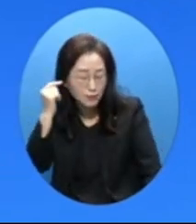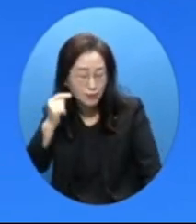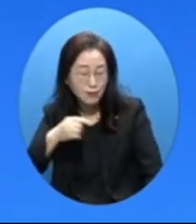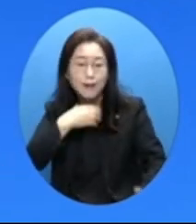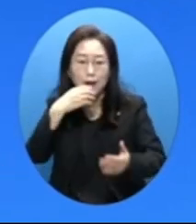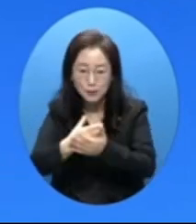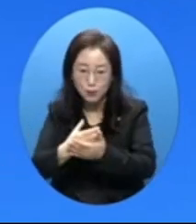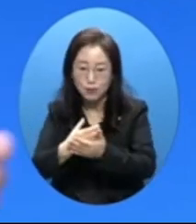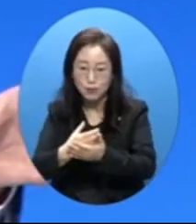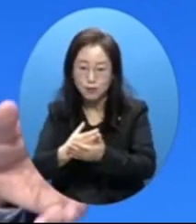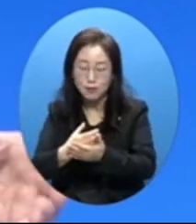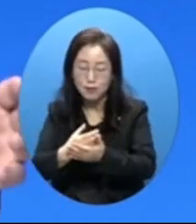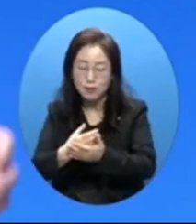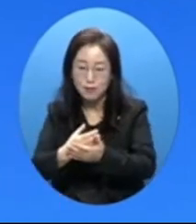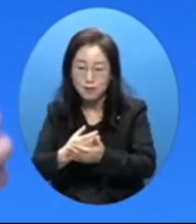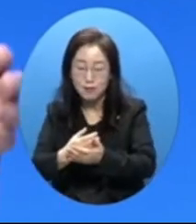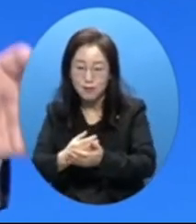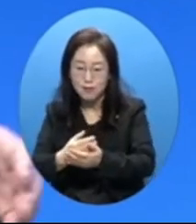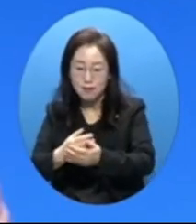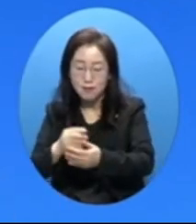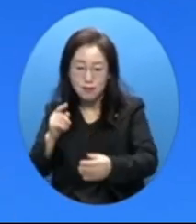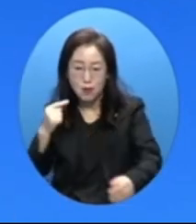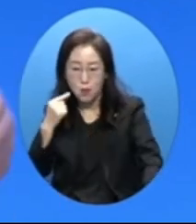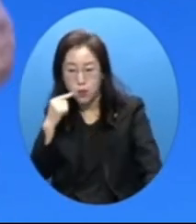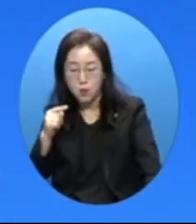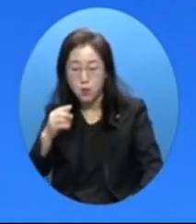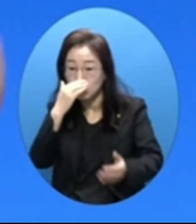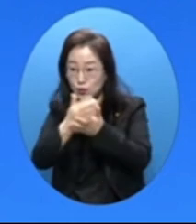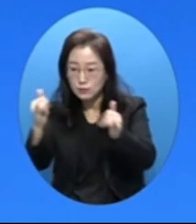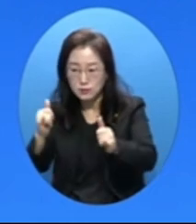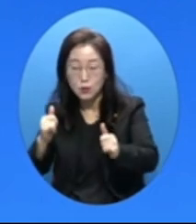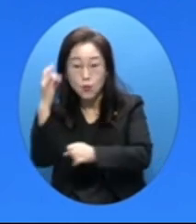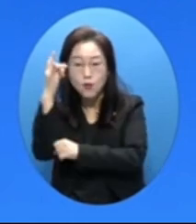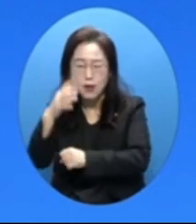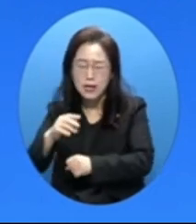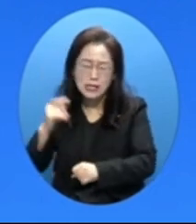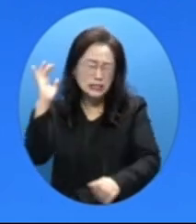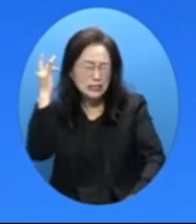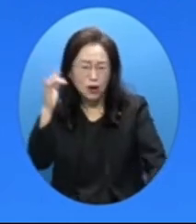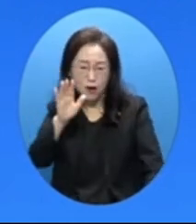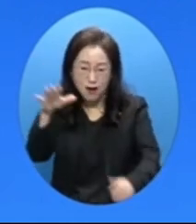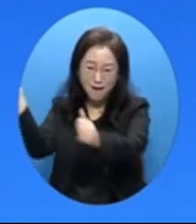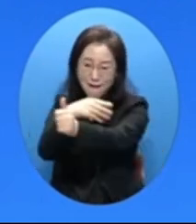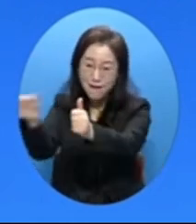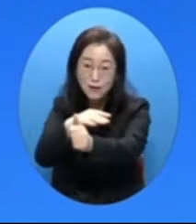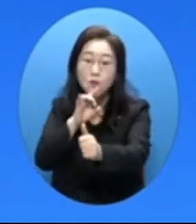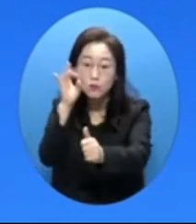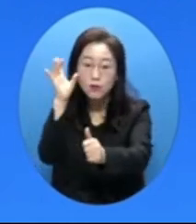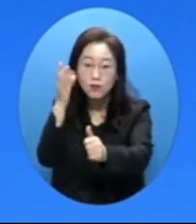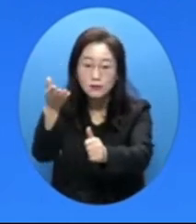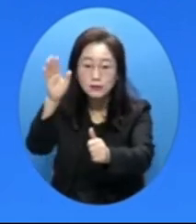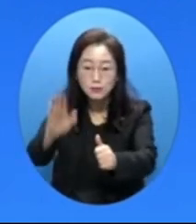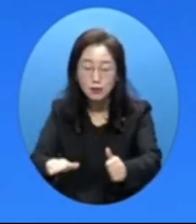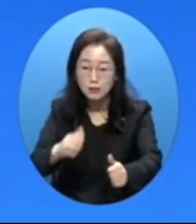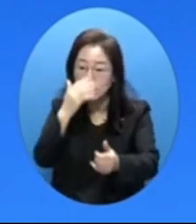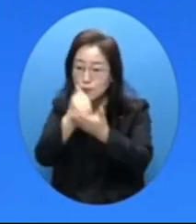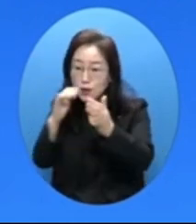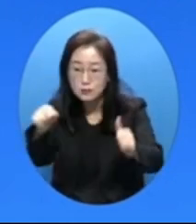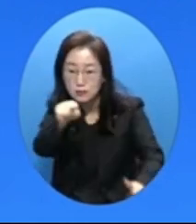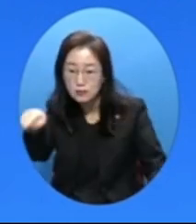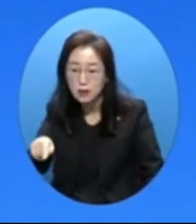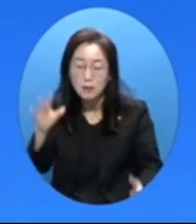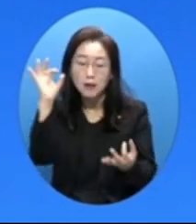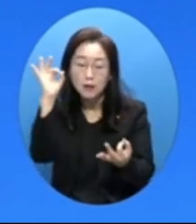거친 죄들이 누가 찬송가 부르고 시끄럽게 하면 두들겨 패들 텐데 그냥 숨죽이고